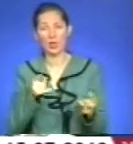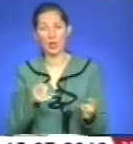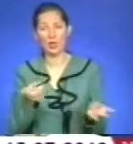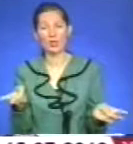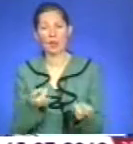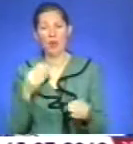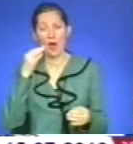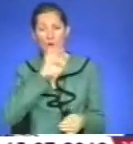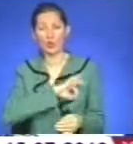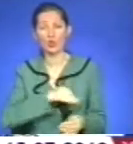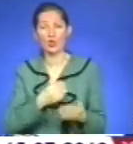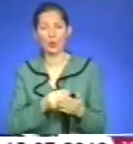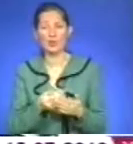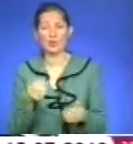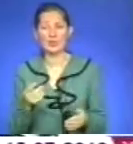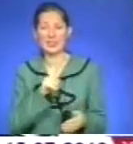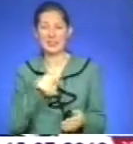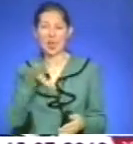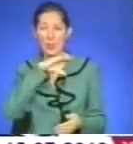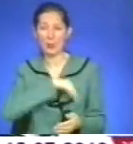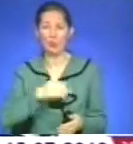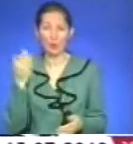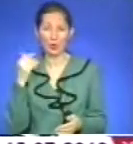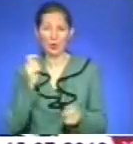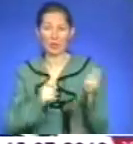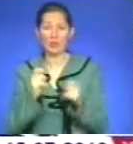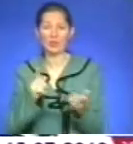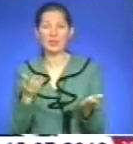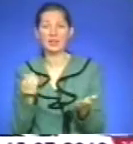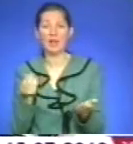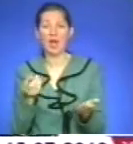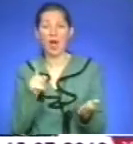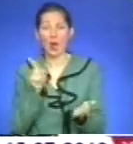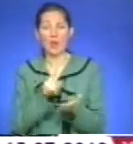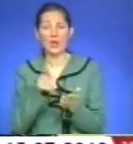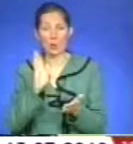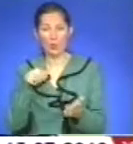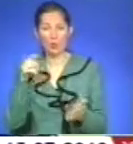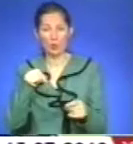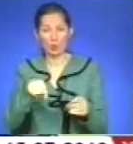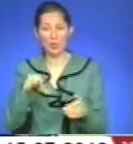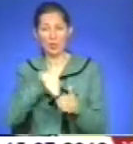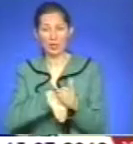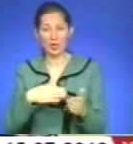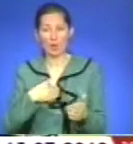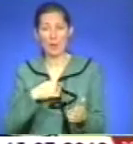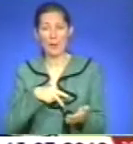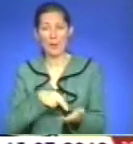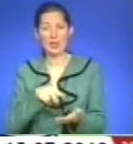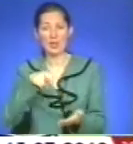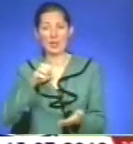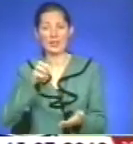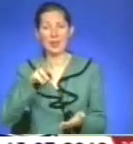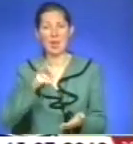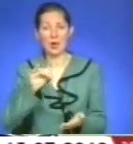з прибутку минулих фестивалів. Де гроші? Вони ж повинні бути сюди вкладені. Мені до мене прийшли лемки, і це мене лемки